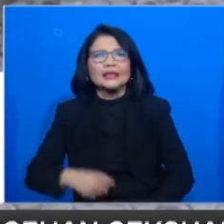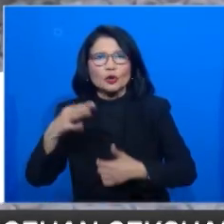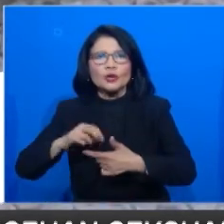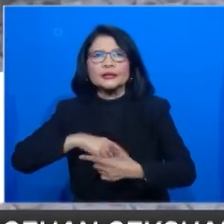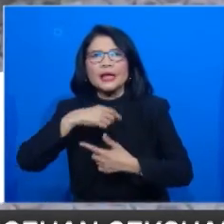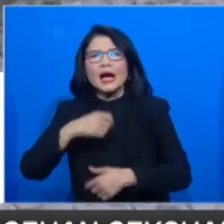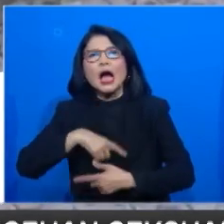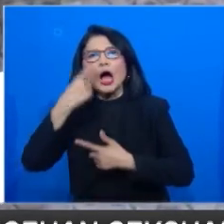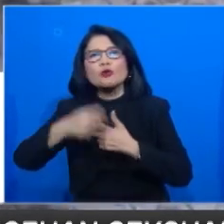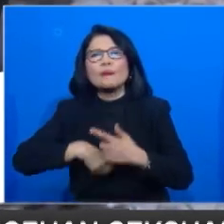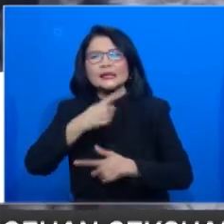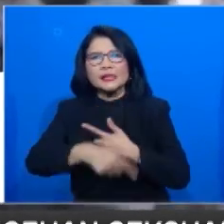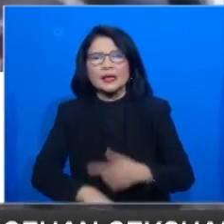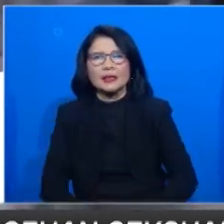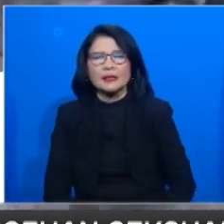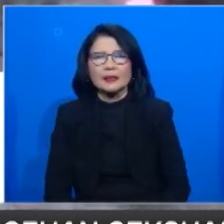Minggu.